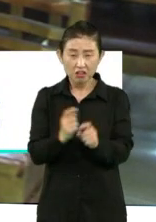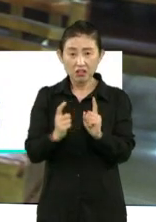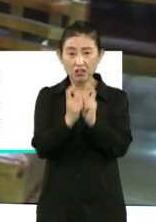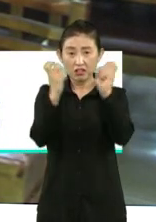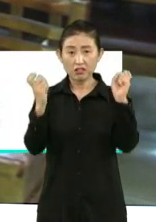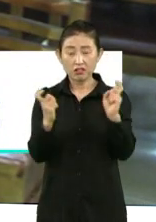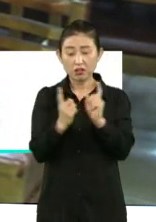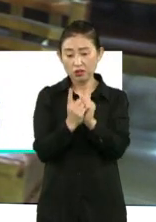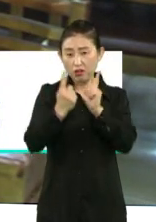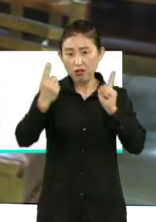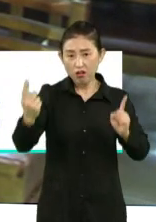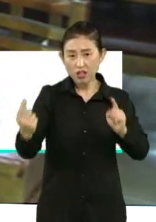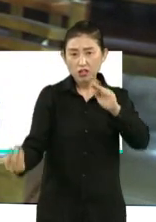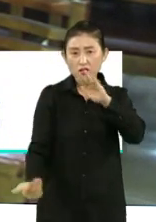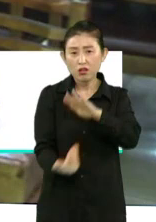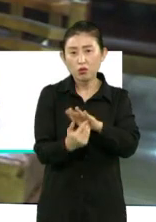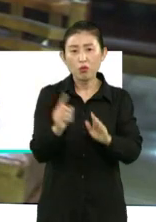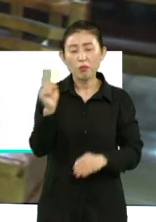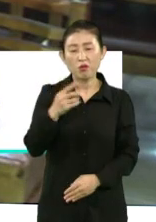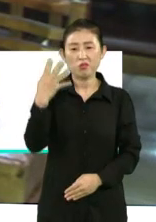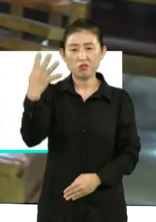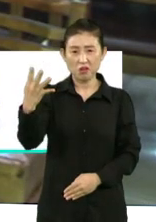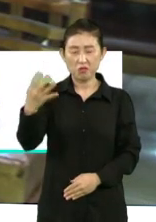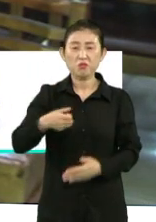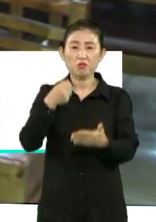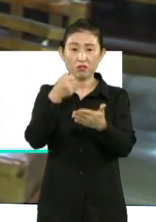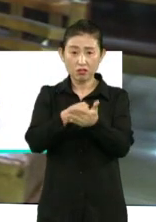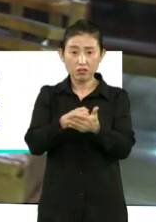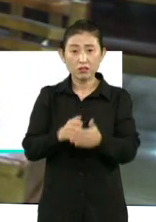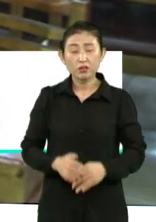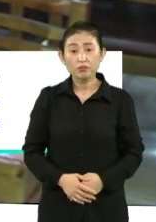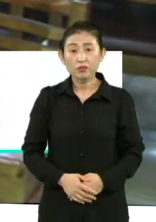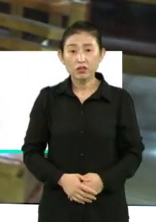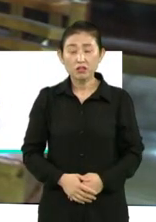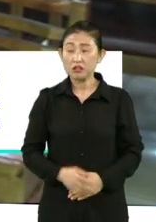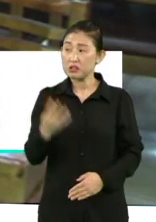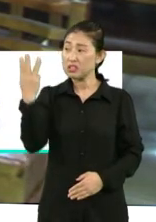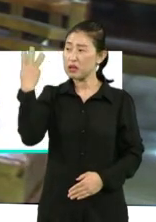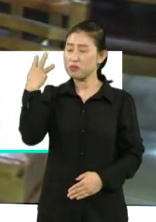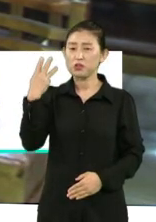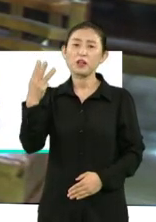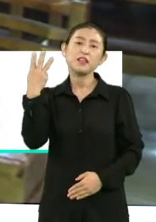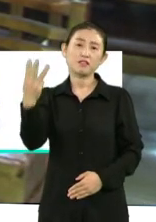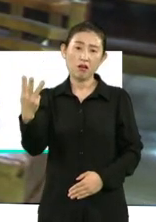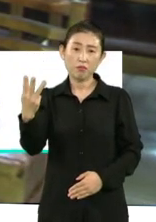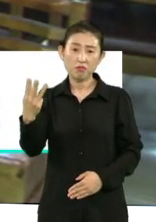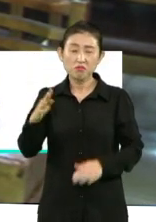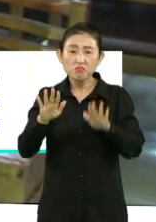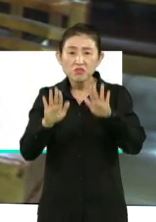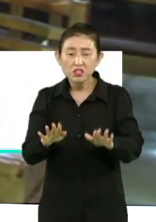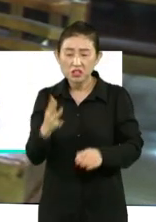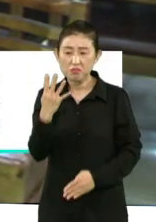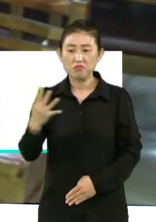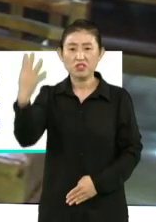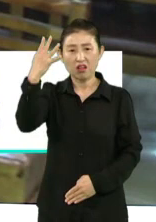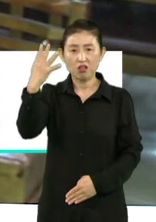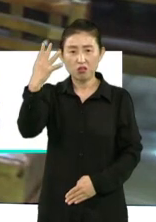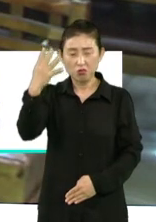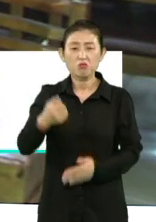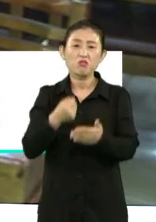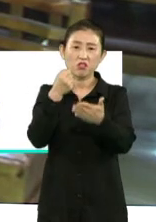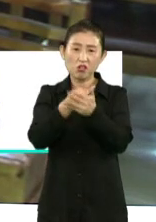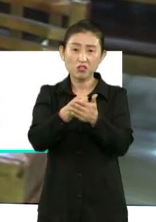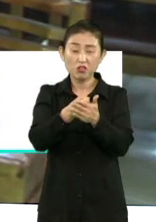사회적 거리두기를 최고 수준인 4단계로 높이기로 했습니다. 3단계로 격상한 지 사흘 만에 거리두기 4단계로의